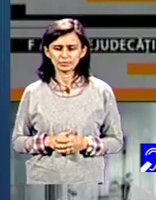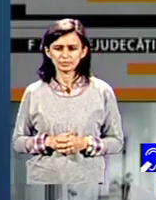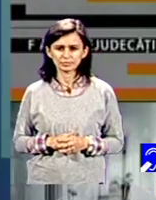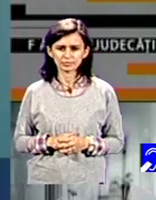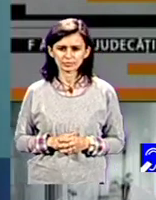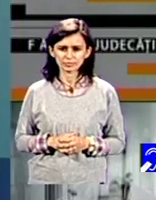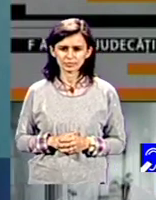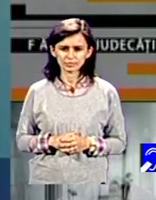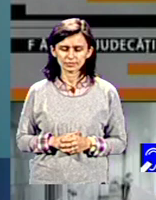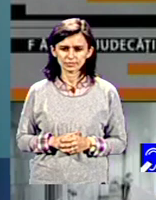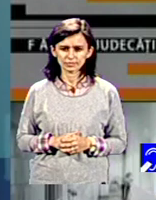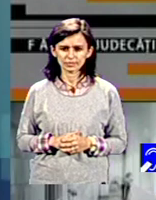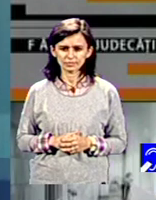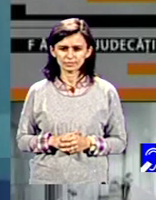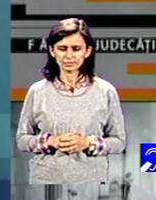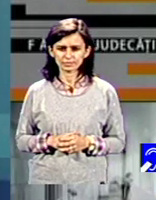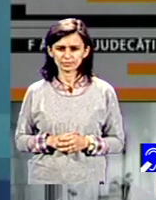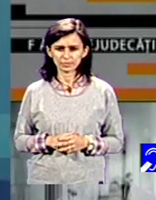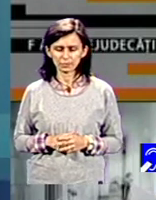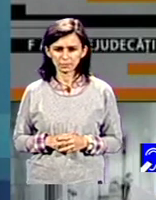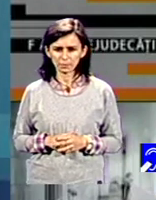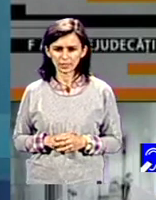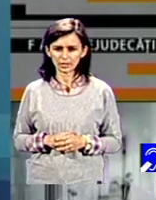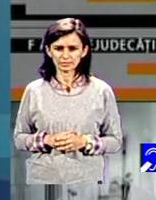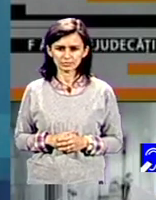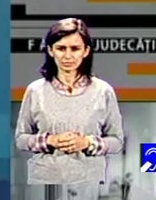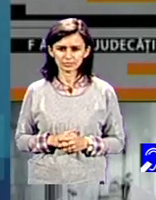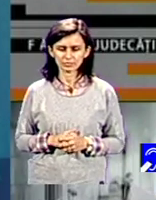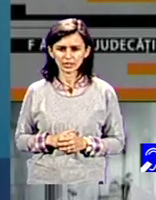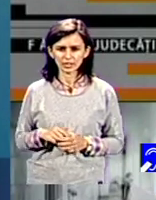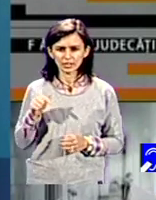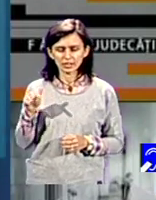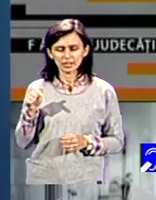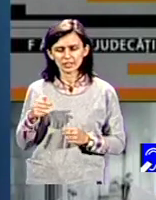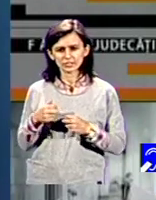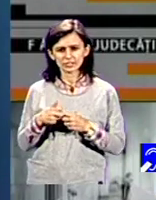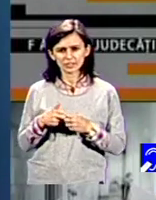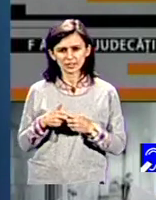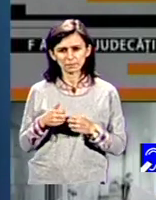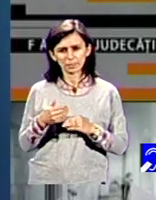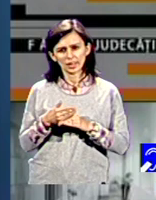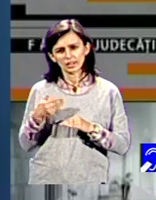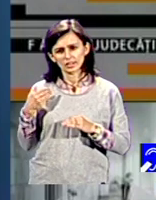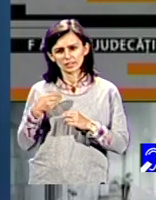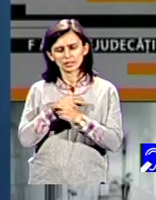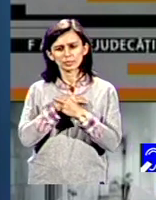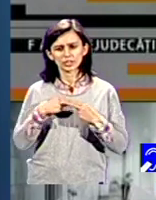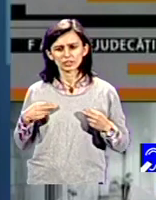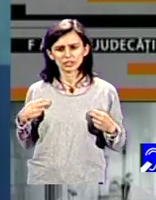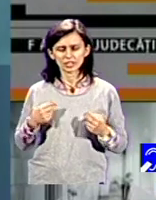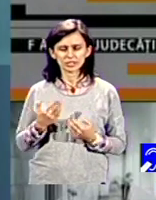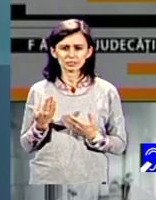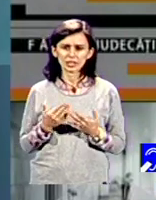ce vreau să spun Era ca o parte a acestei prejudecăți pe care nu le are doar justitiei asupra persoanelor cu